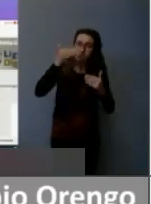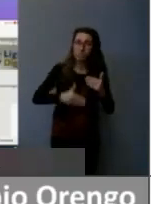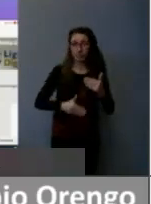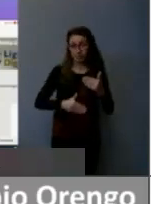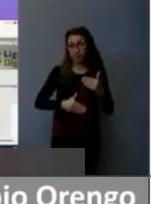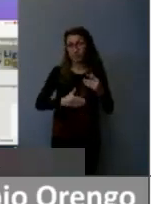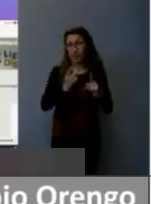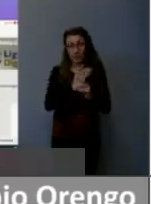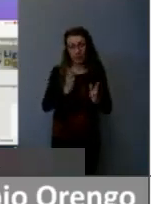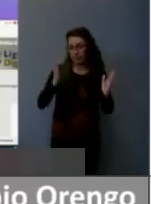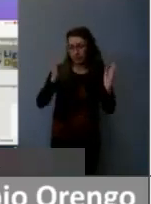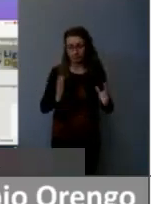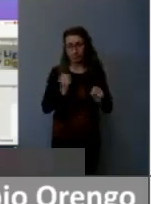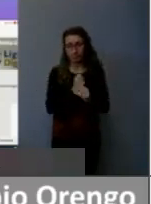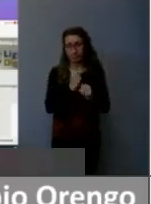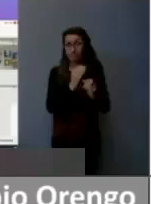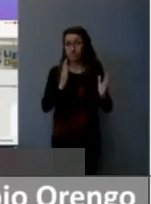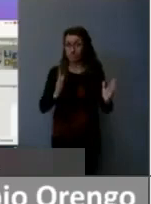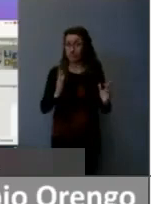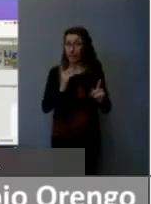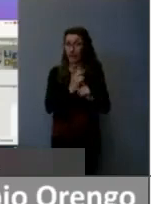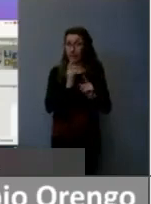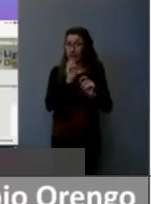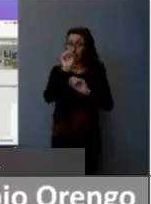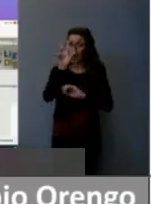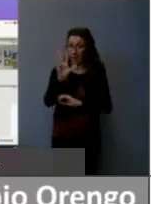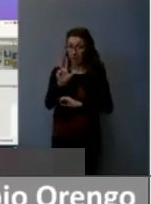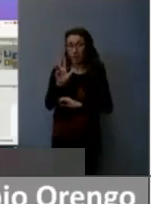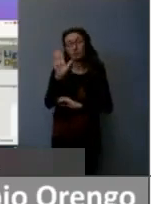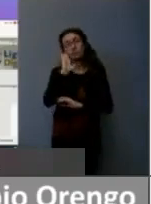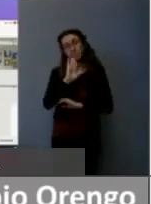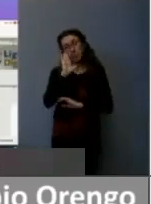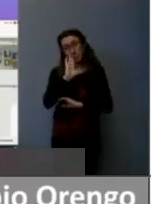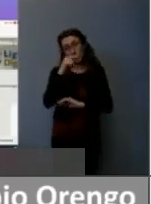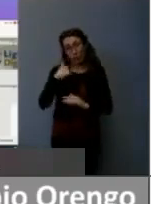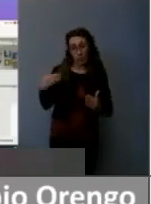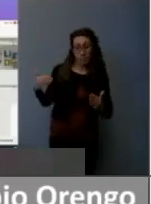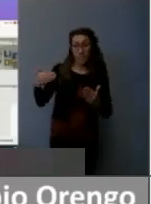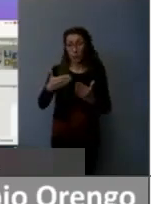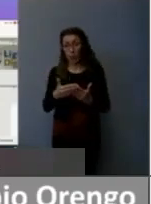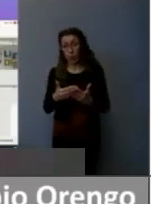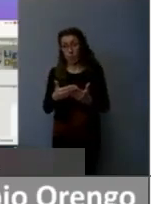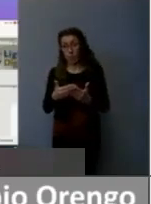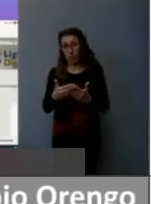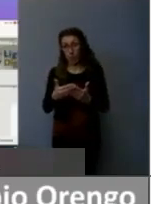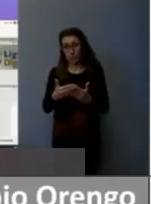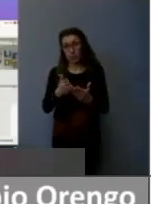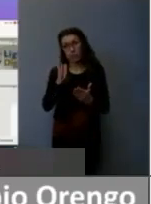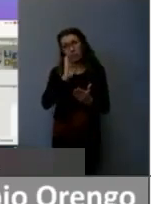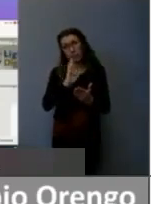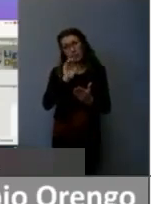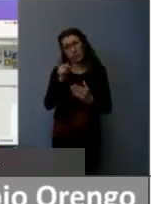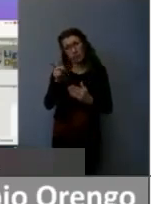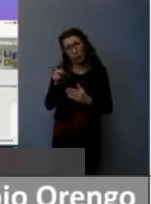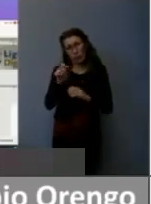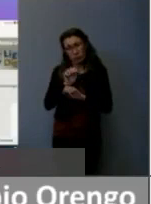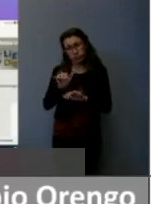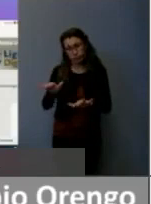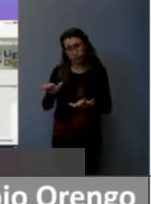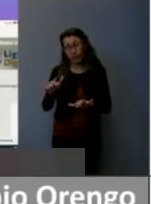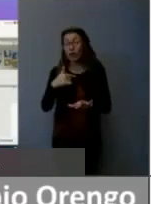mia proposta, se ne faccia portavoce una relazione nel dettaglio